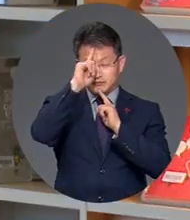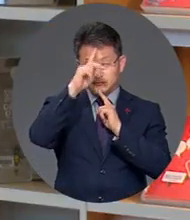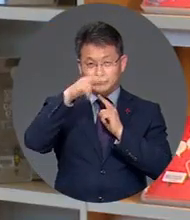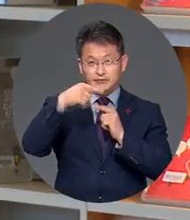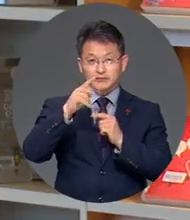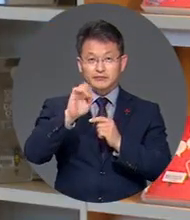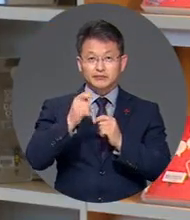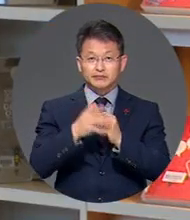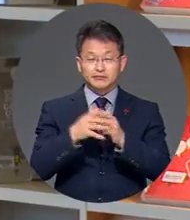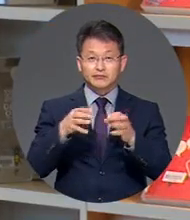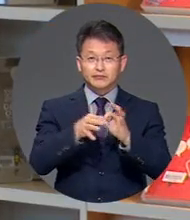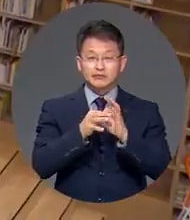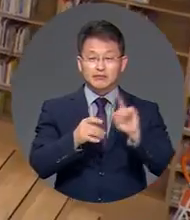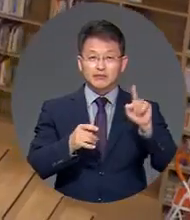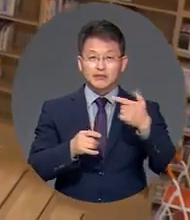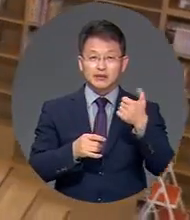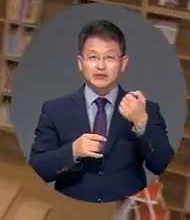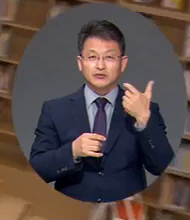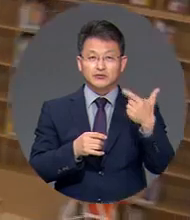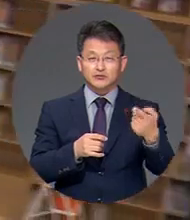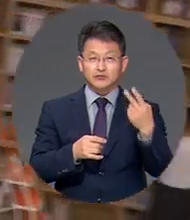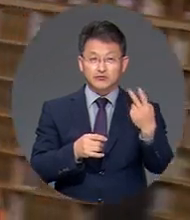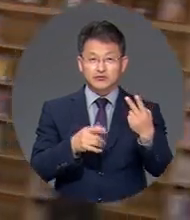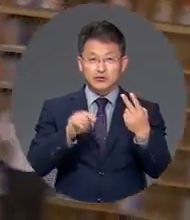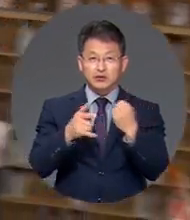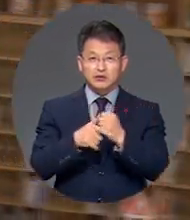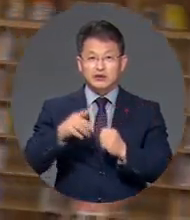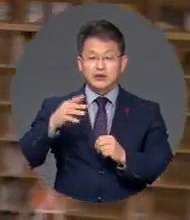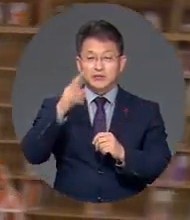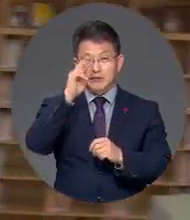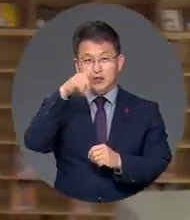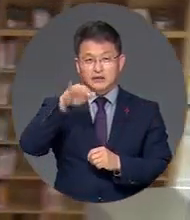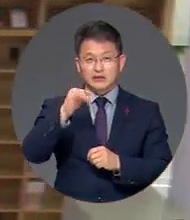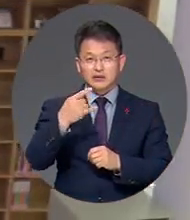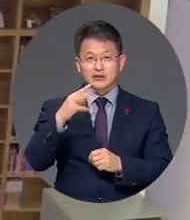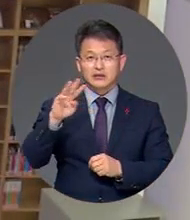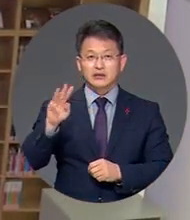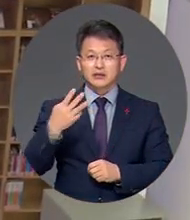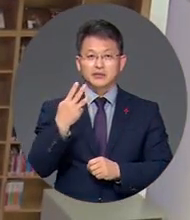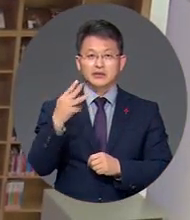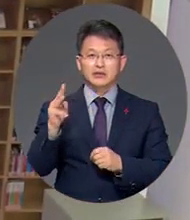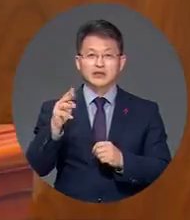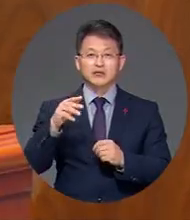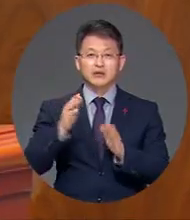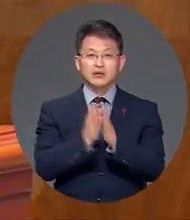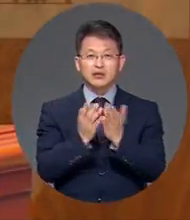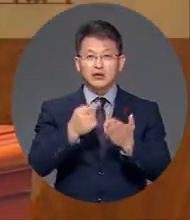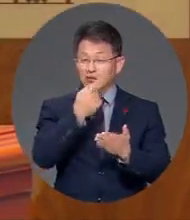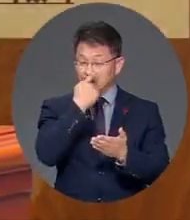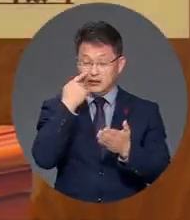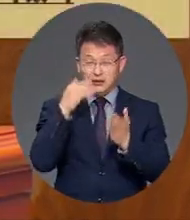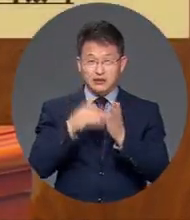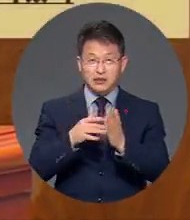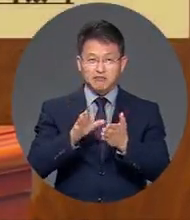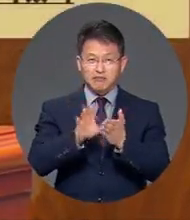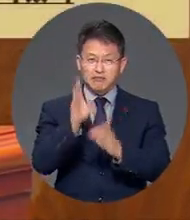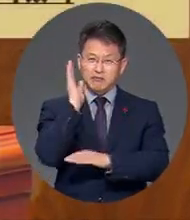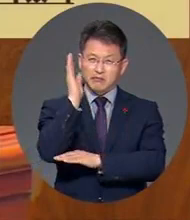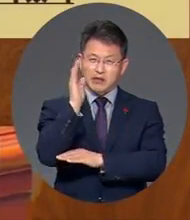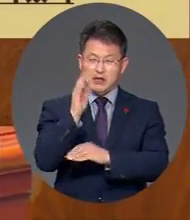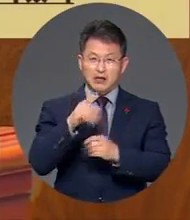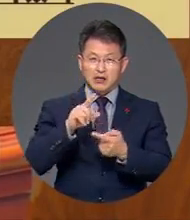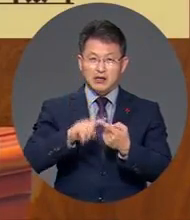관련 책은 백신 두 권 박정희 관련 책은 400 세 권으로 확인됐습니다 막말 파문에다